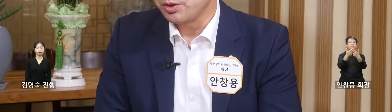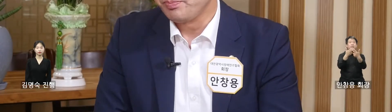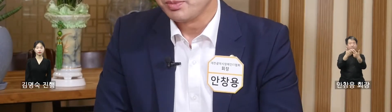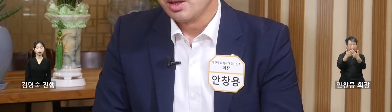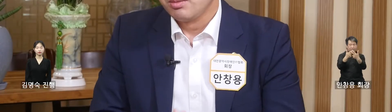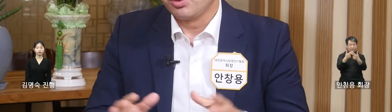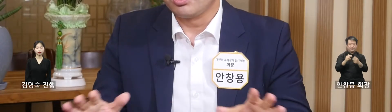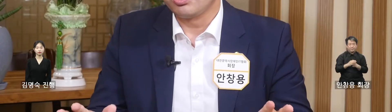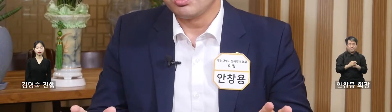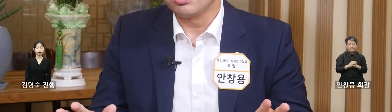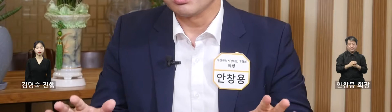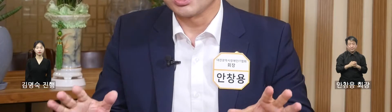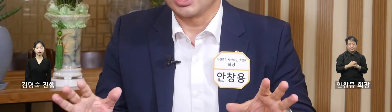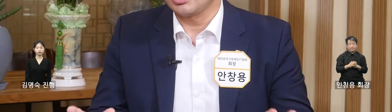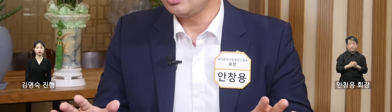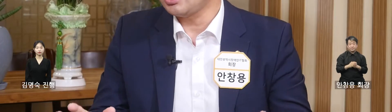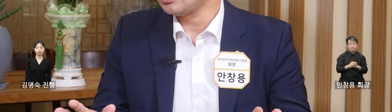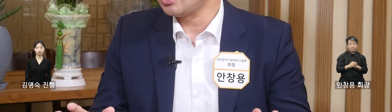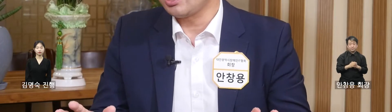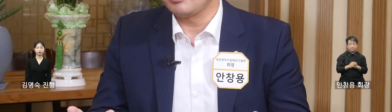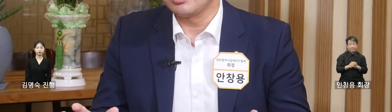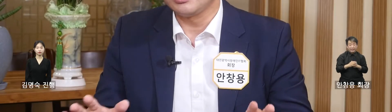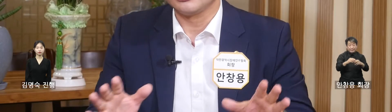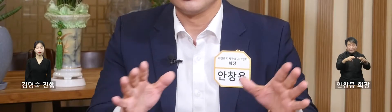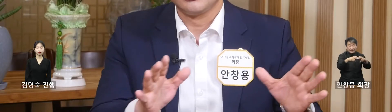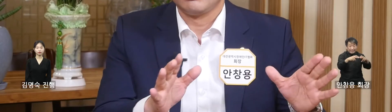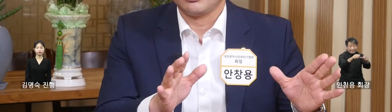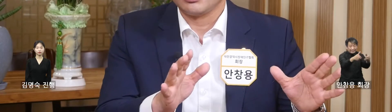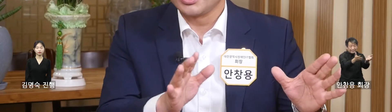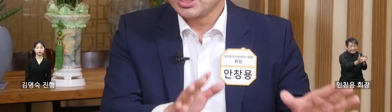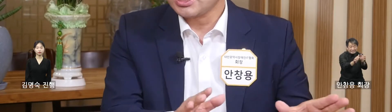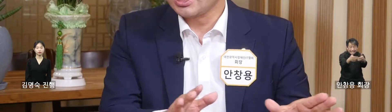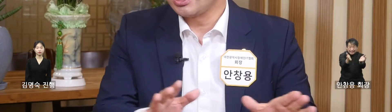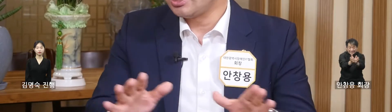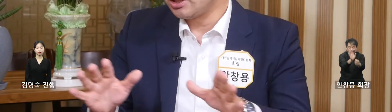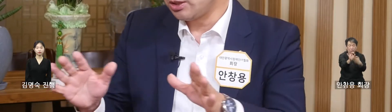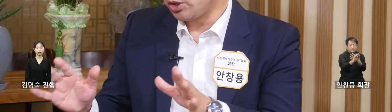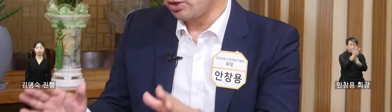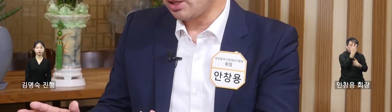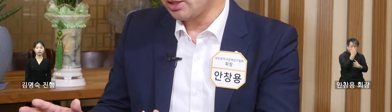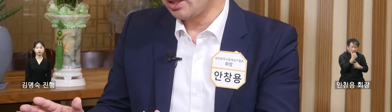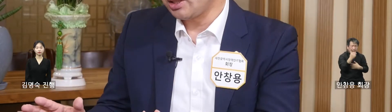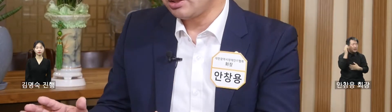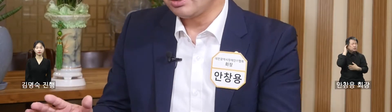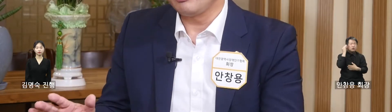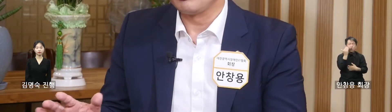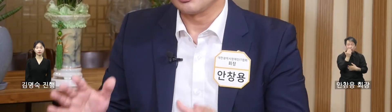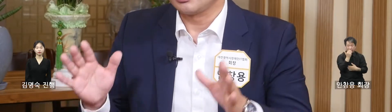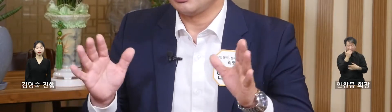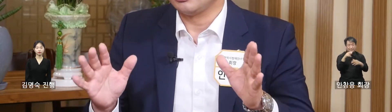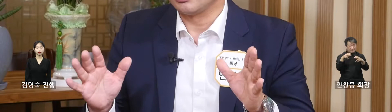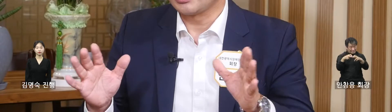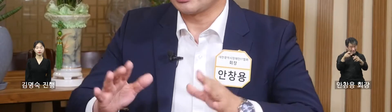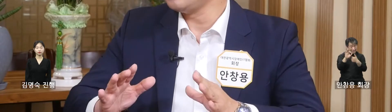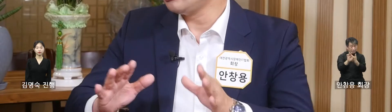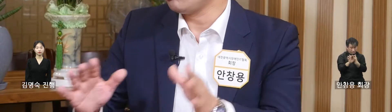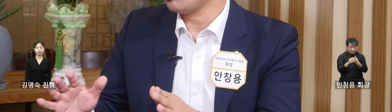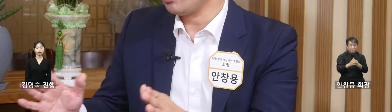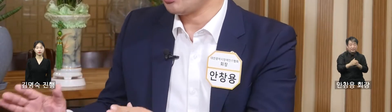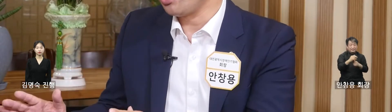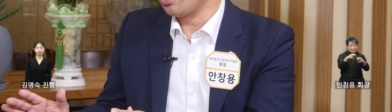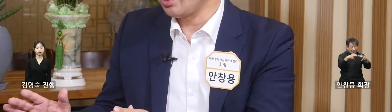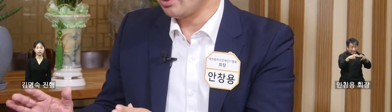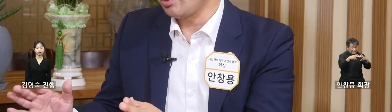것 같고요. 보통 장애인 단체 하면은 뭐 시각장애인이든 청각장애인이든 그